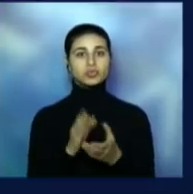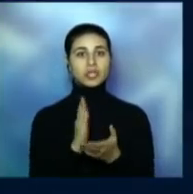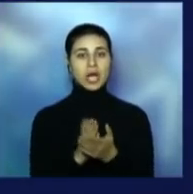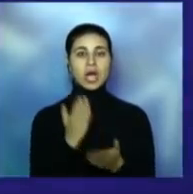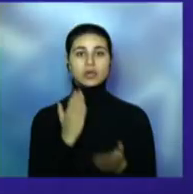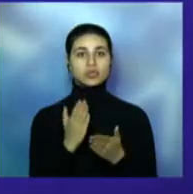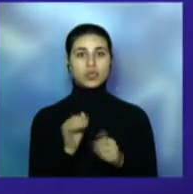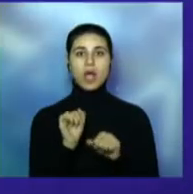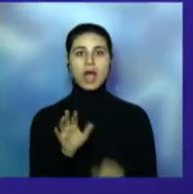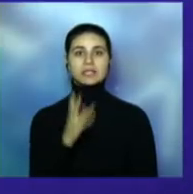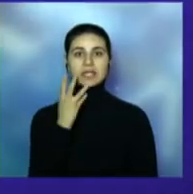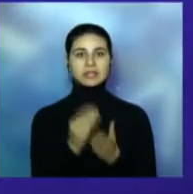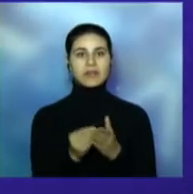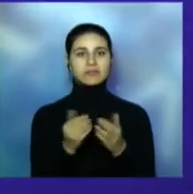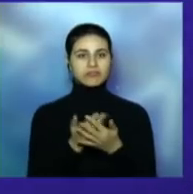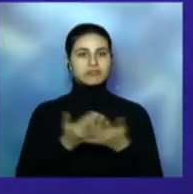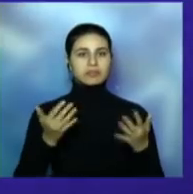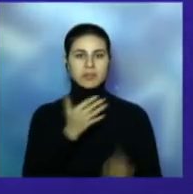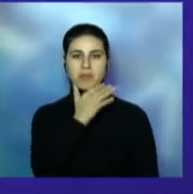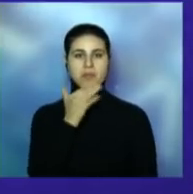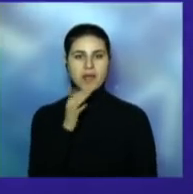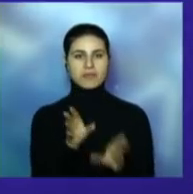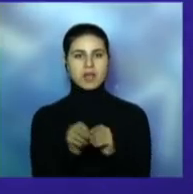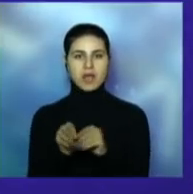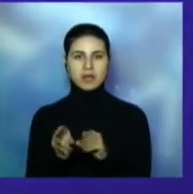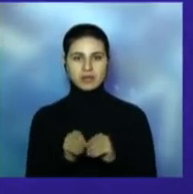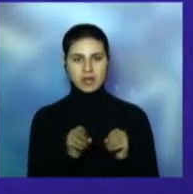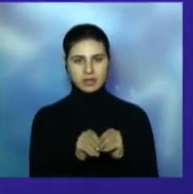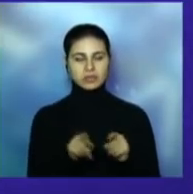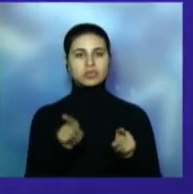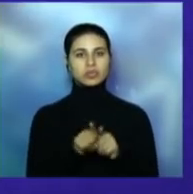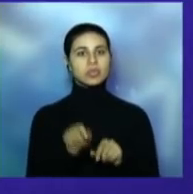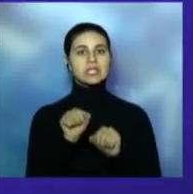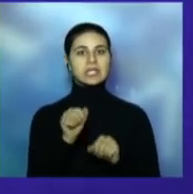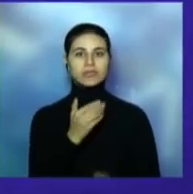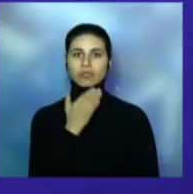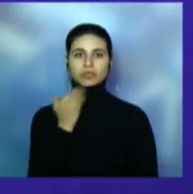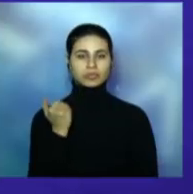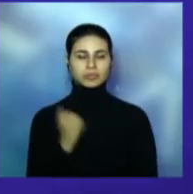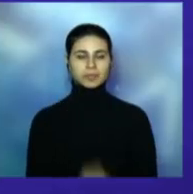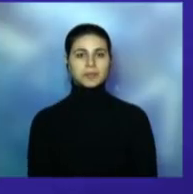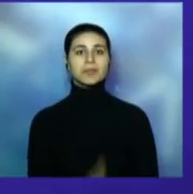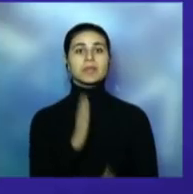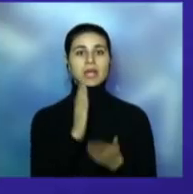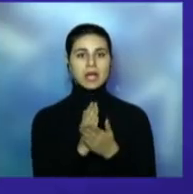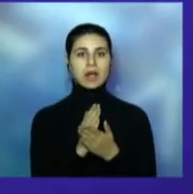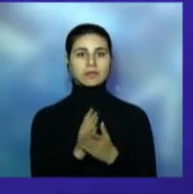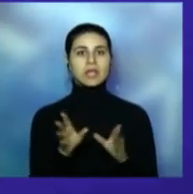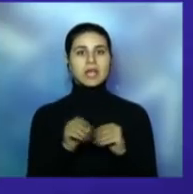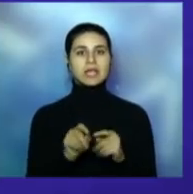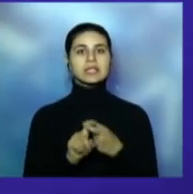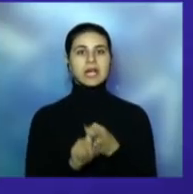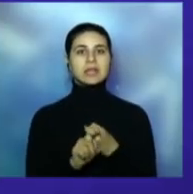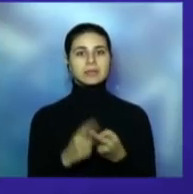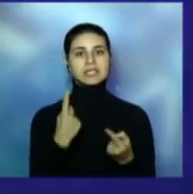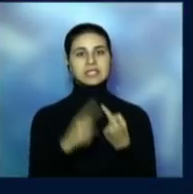თუ არ იცავთ თავს სქესობრივი კონტაქტისას. გყავთ ერთზე მეტი პარტნიორი. გაქვთ სქესობრივი გზით